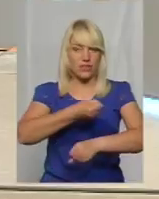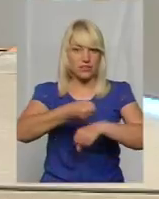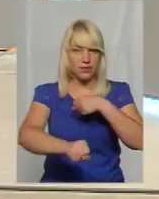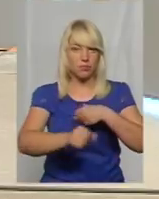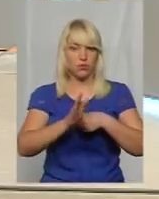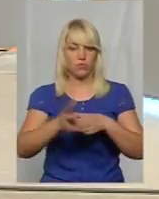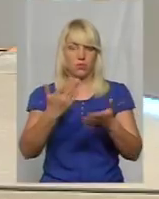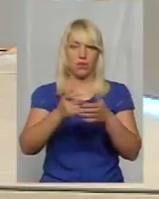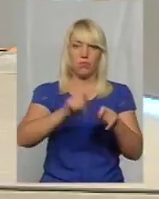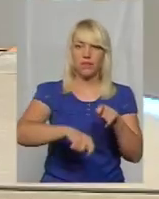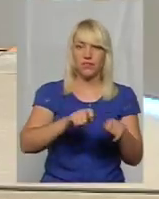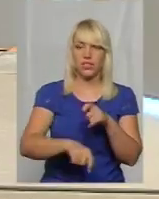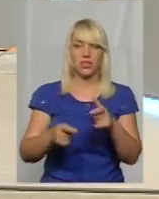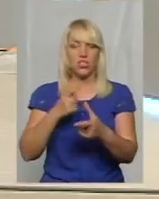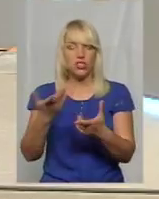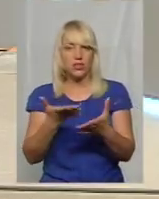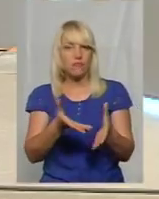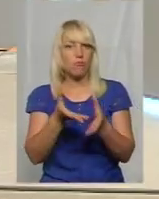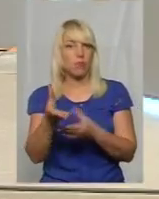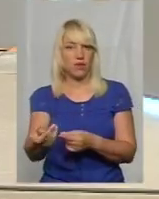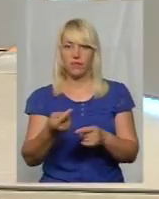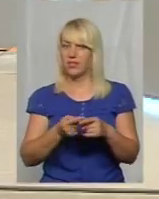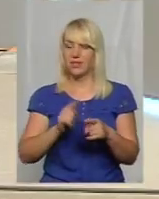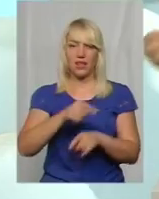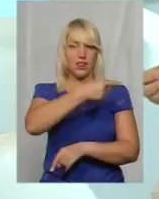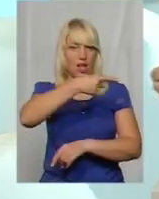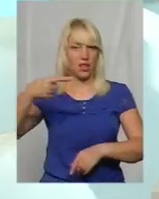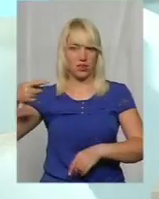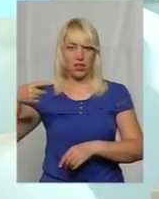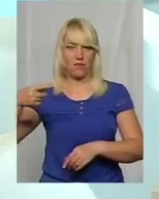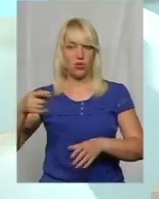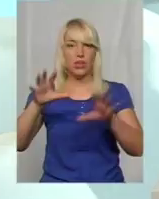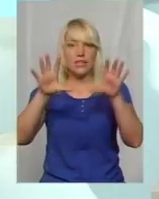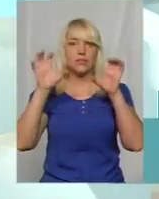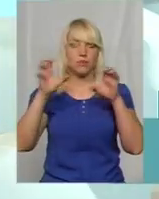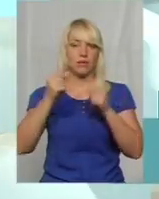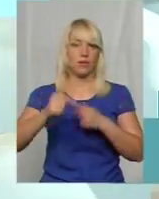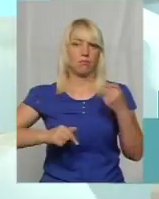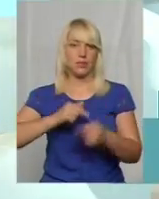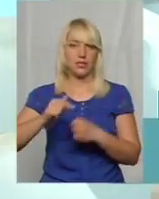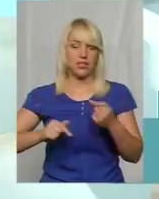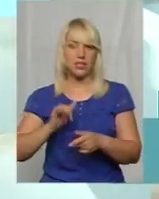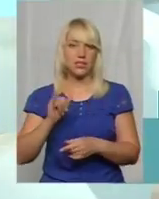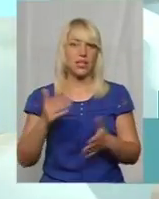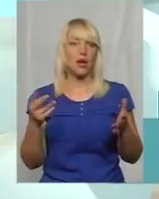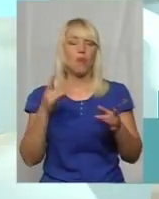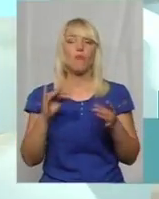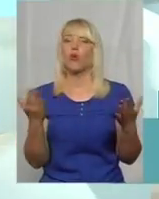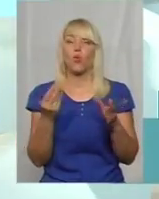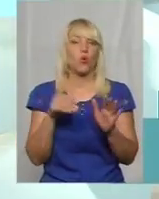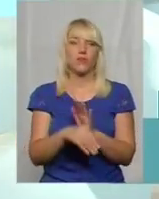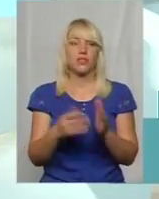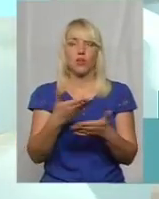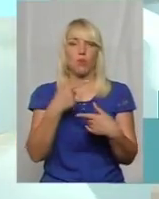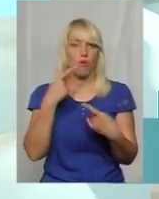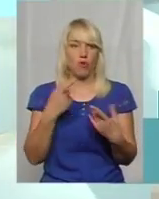це перевірки чи якийсь вплив, ви знаєте, це негативно сприйме бізнес в першу чергу, да? І про якого інвестора ми кажемо,